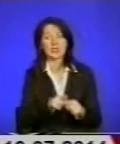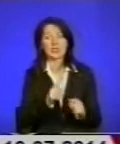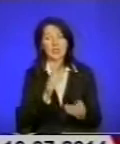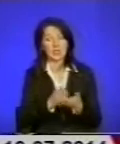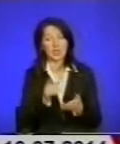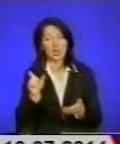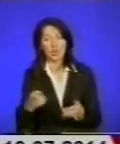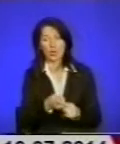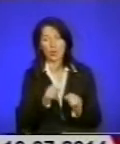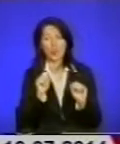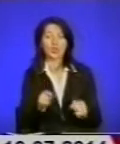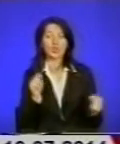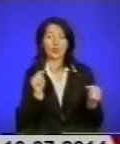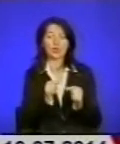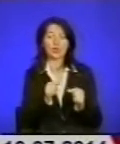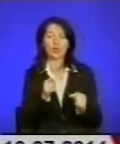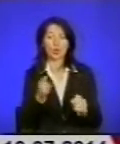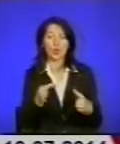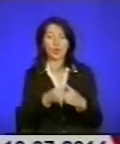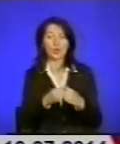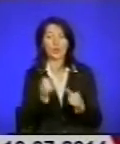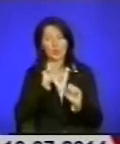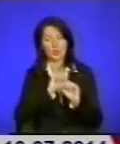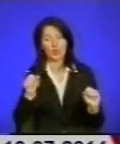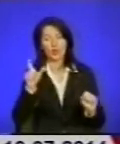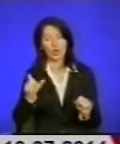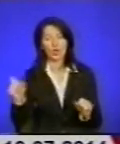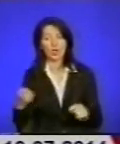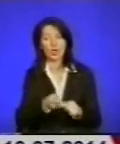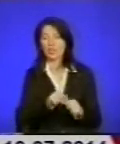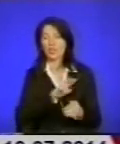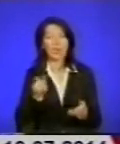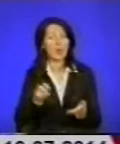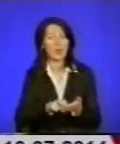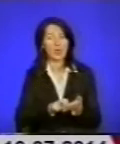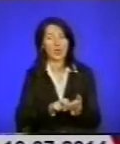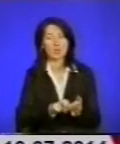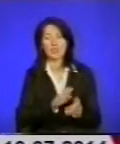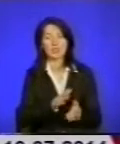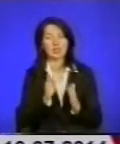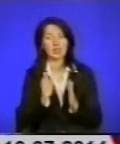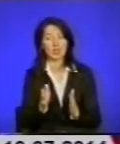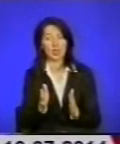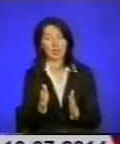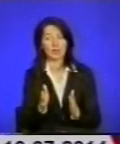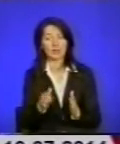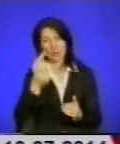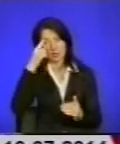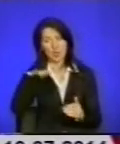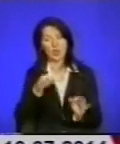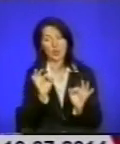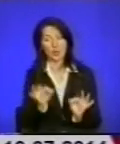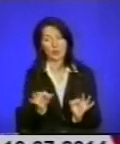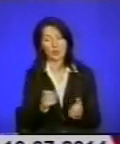тої плеяди сміливих людей, які не побоялися не лише знати правду, які